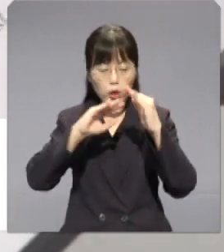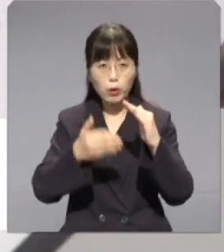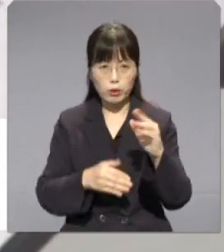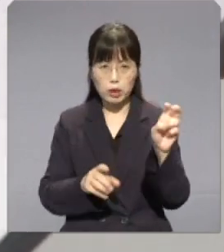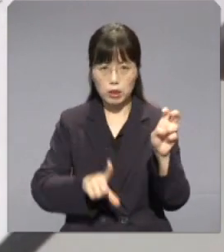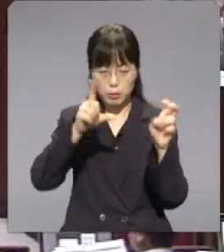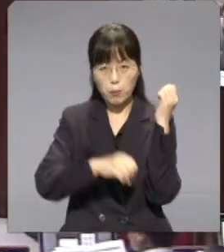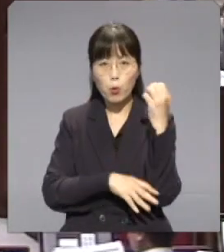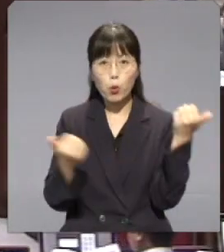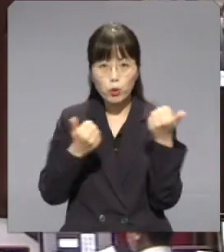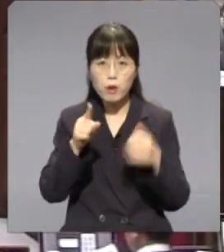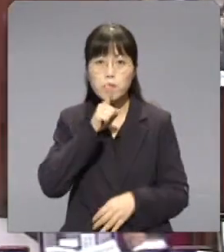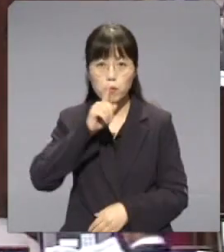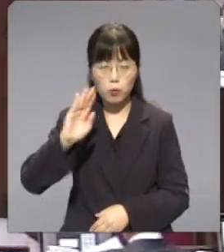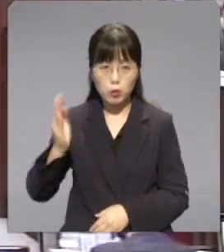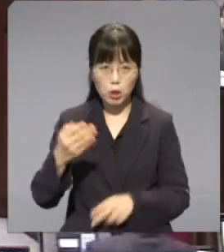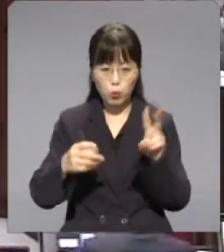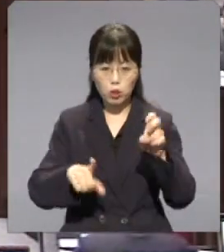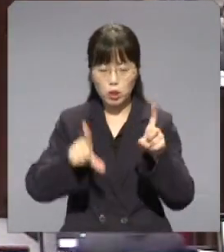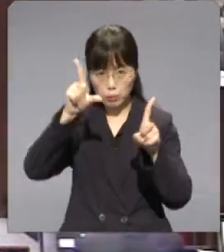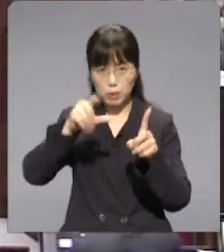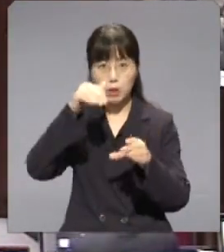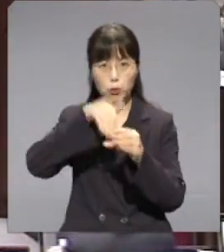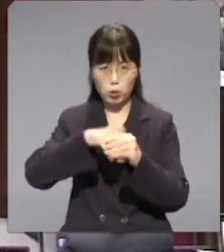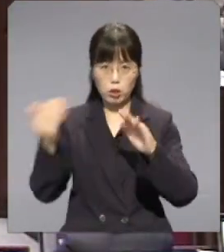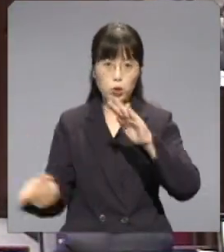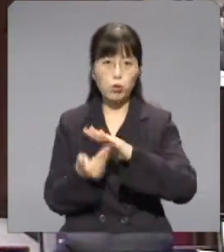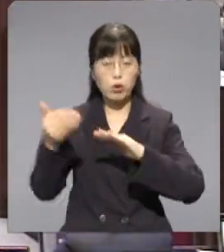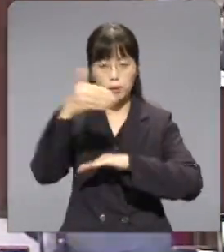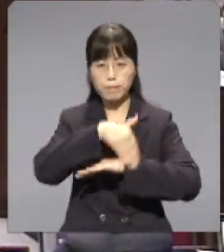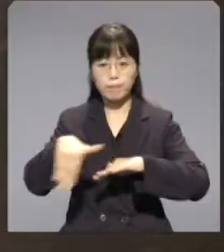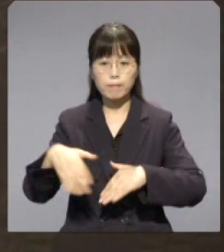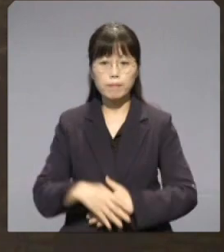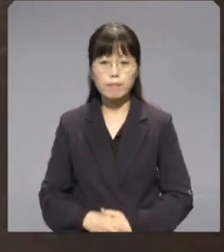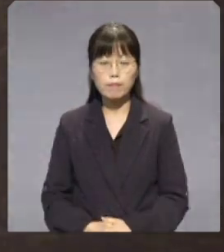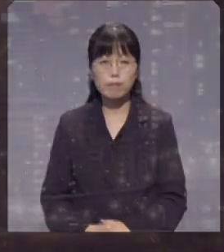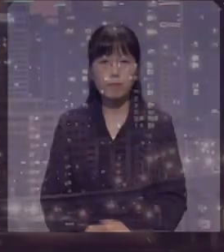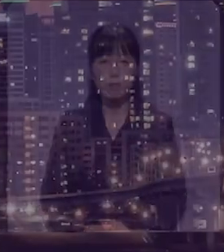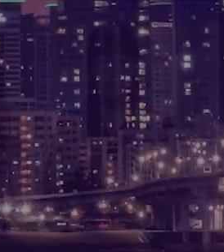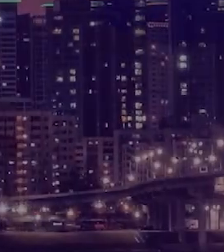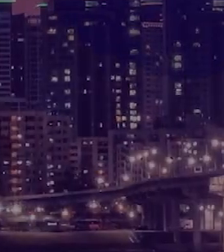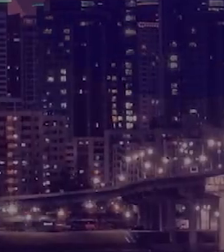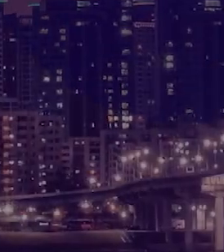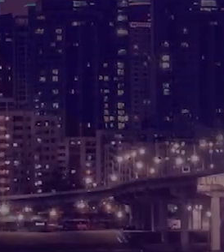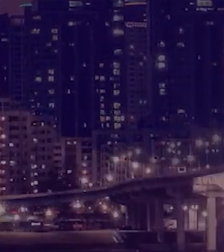20일 본회의에 보고되고 21일 표결이 이뤄질 전망입니다.